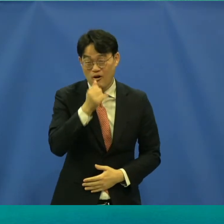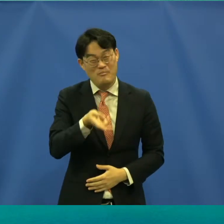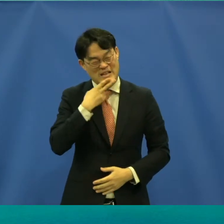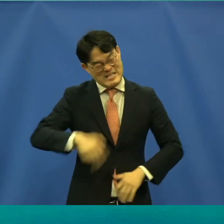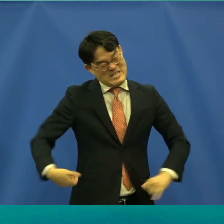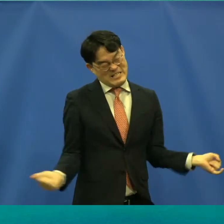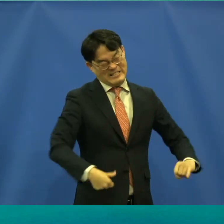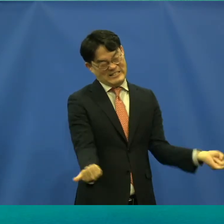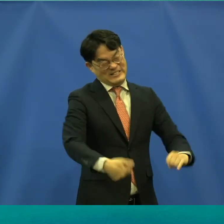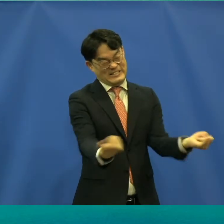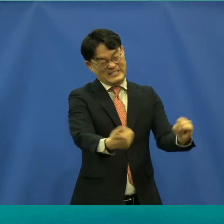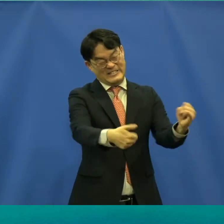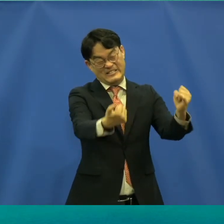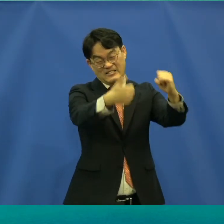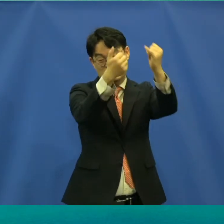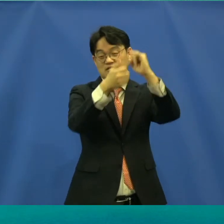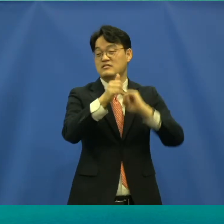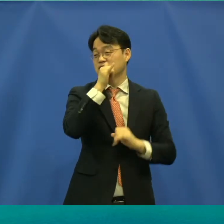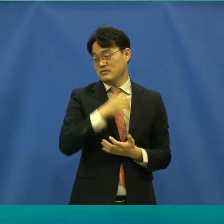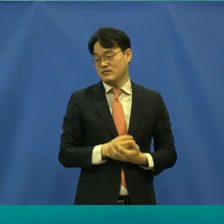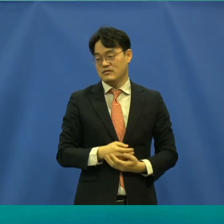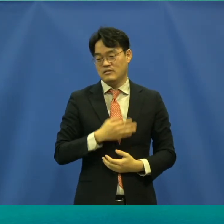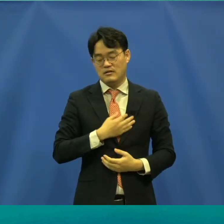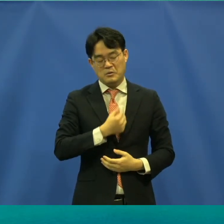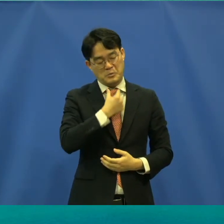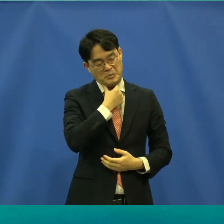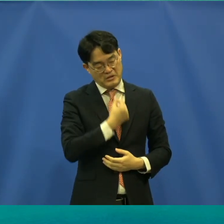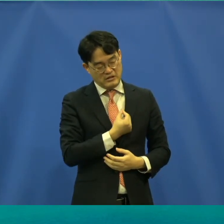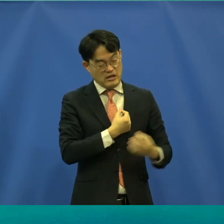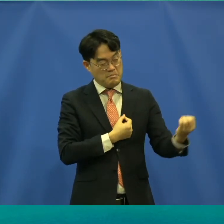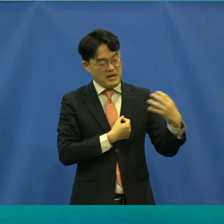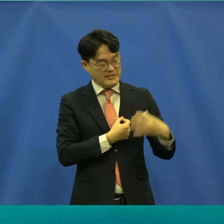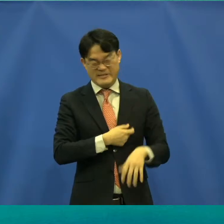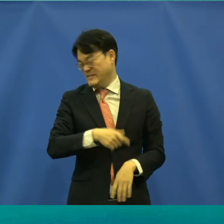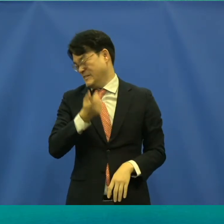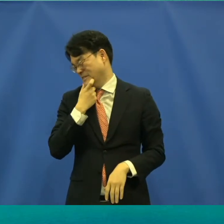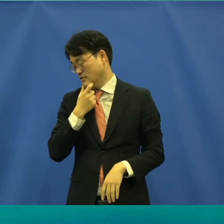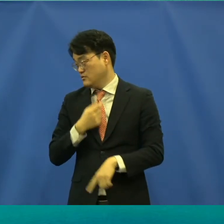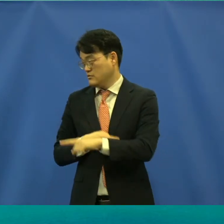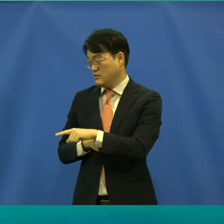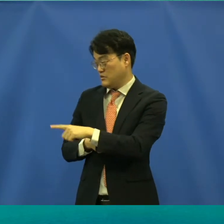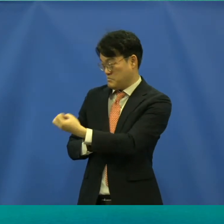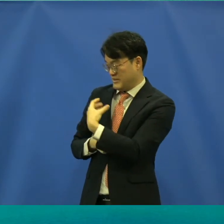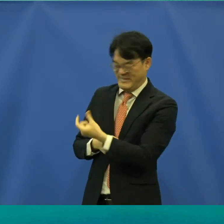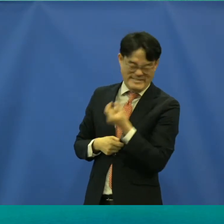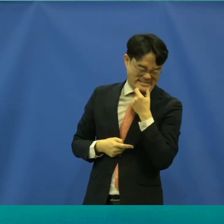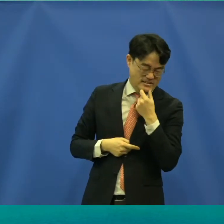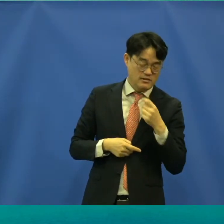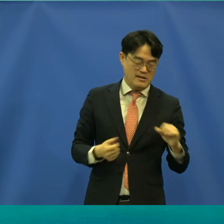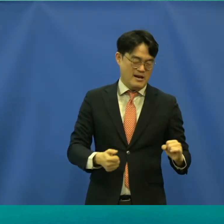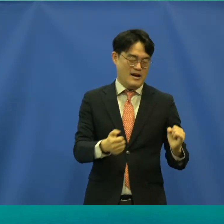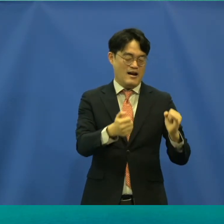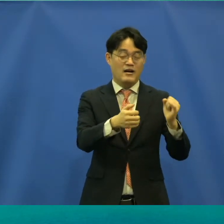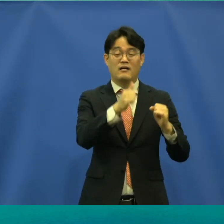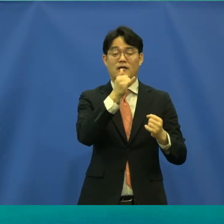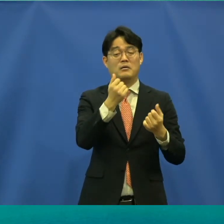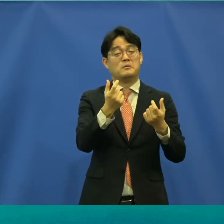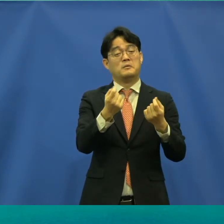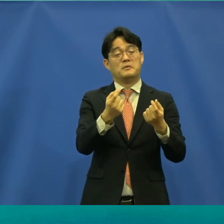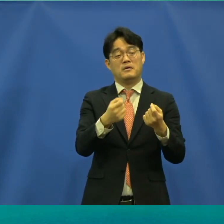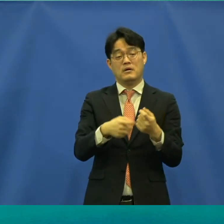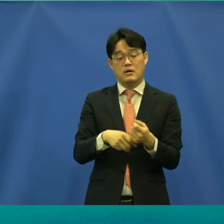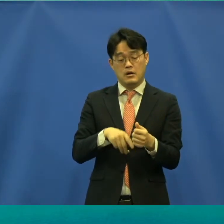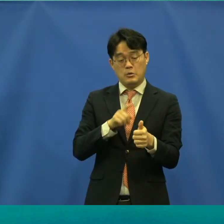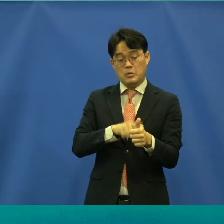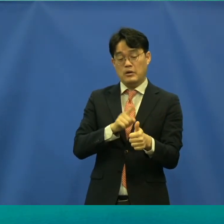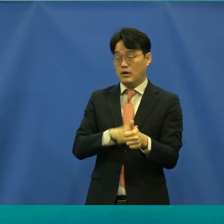내가 원하는 것과 다른 것을 받아들이는 거 힘들어합니다. 나의 주장이 강할수록 하나님의 말씀을 받아들이는 게 힘들어요. 요나가 왜 니느웨로 가는